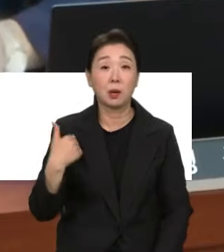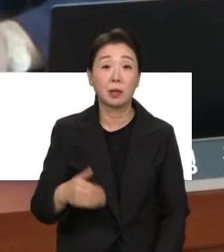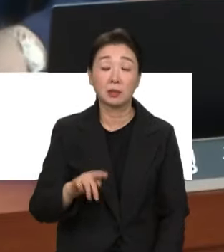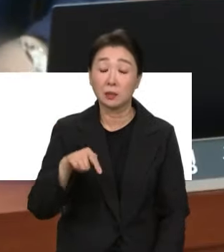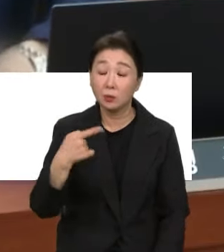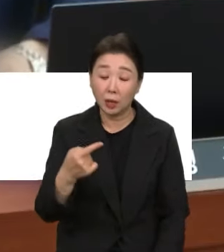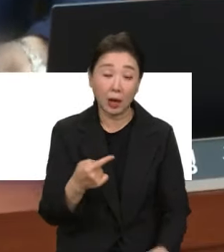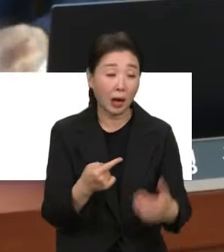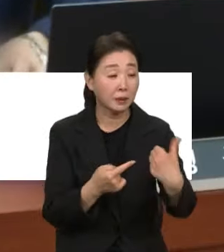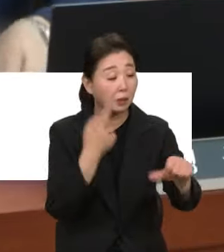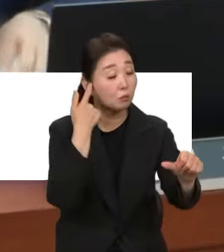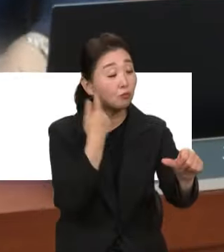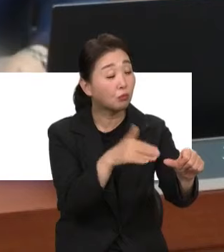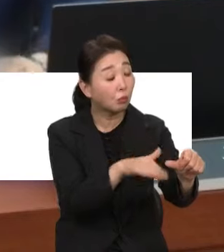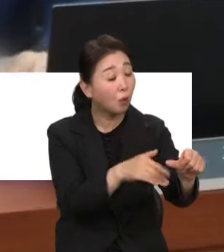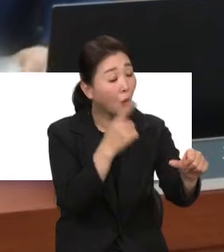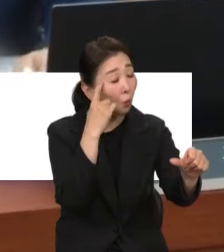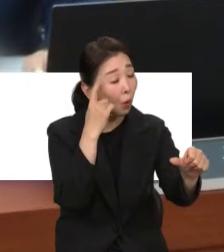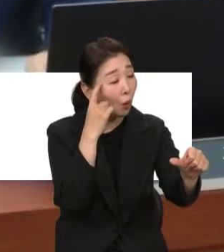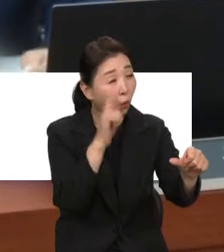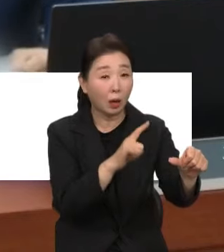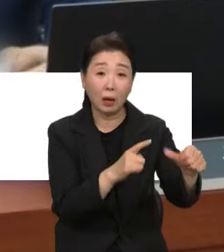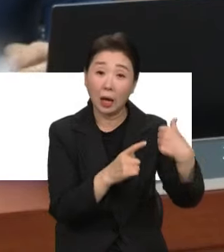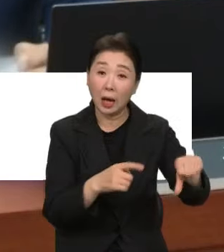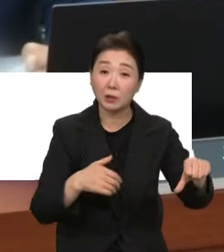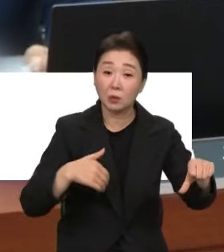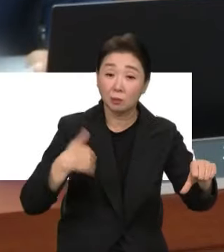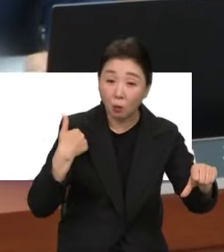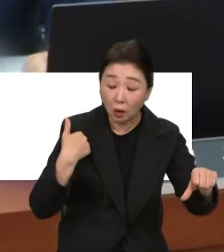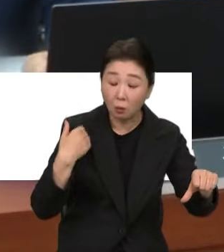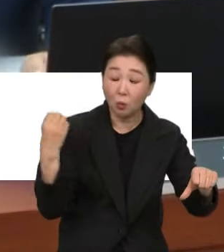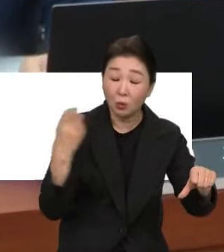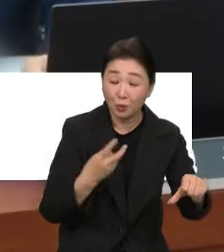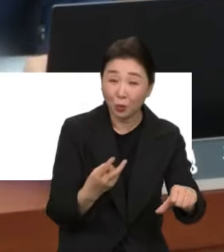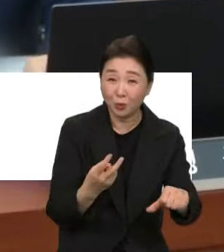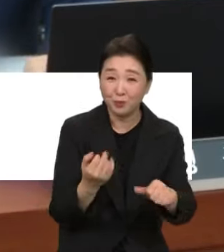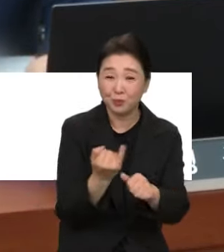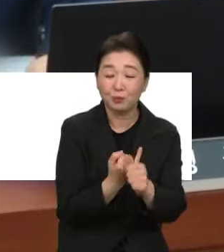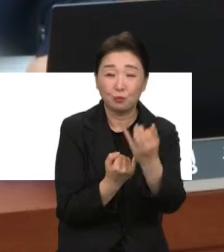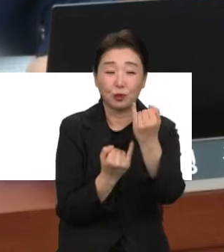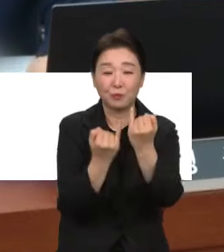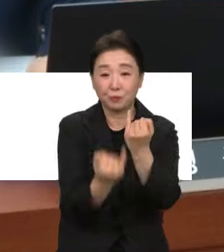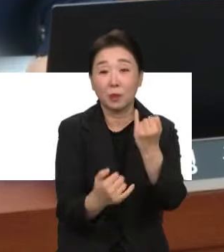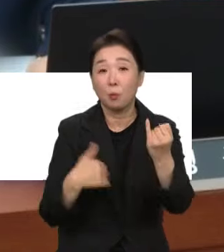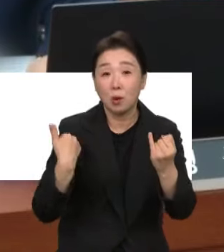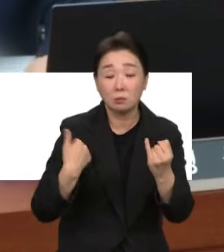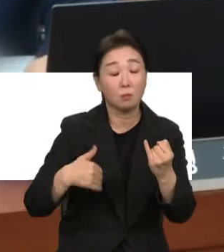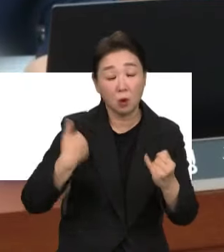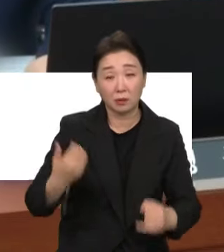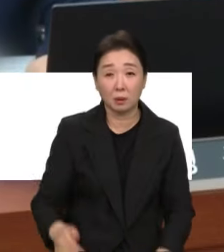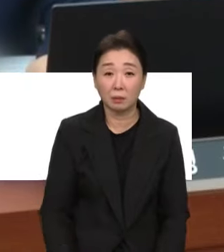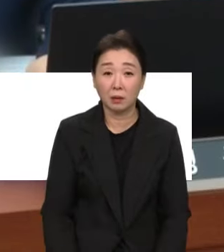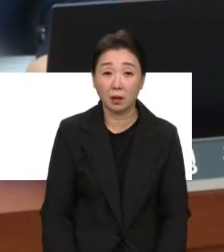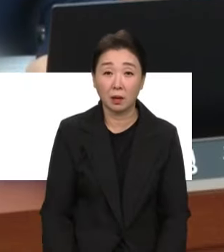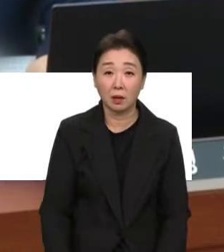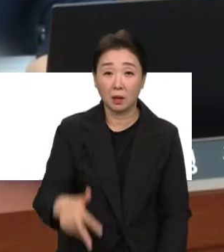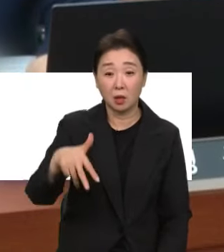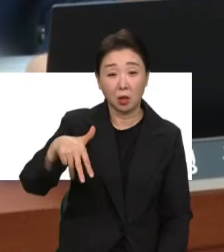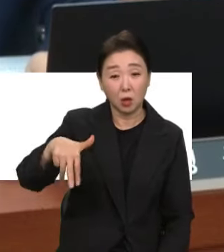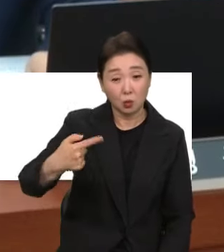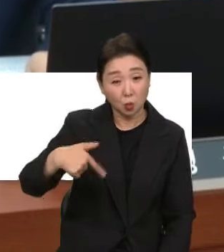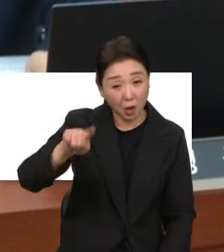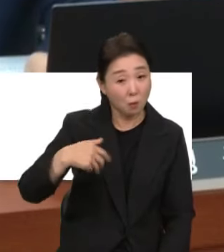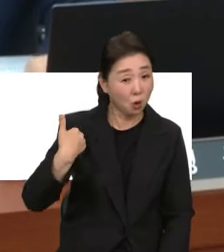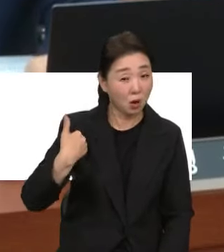뒤에 아들한테 물었습니다. 그 왜 했냐? 아들은 몰랐고 처제는 알았습니까? 몰랐습니다. 조카는 몰랐습니까? 예, 다